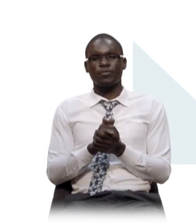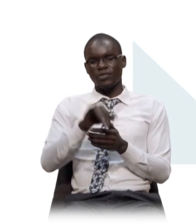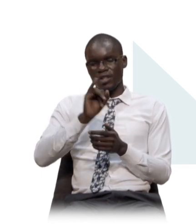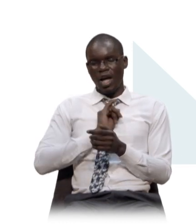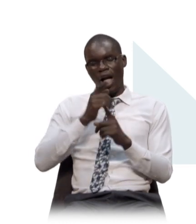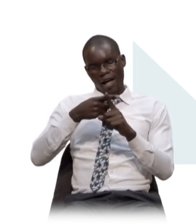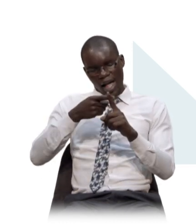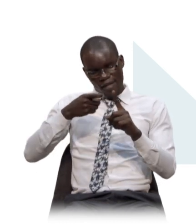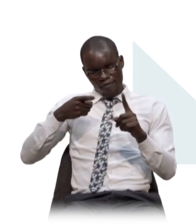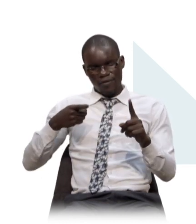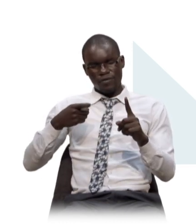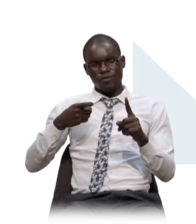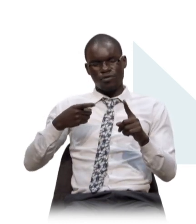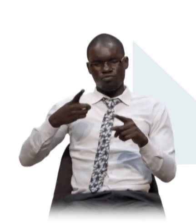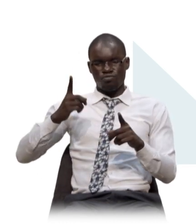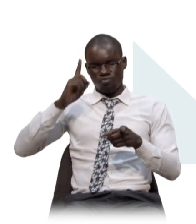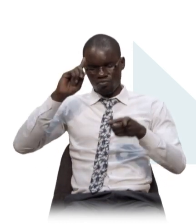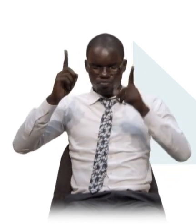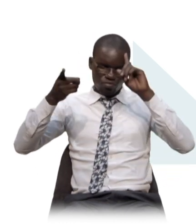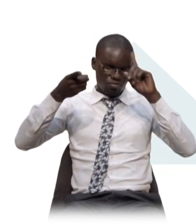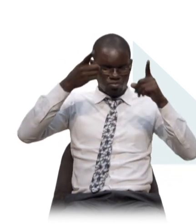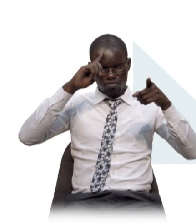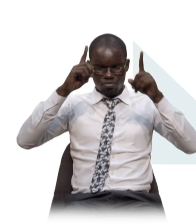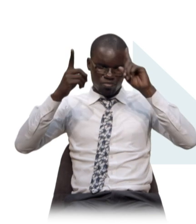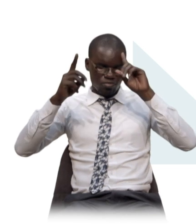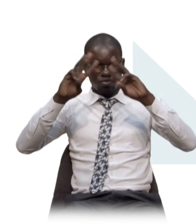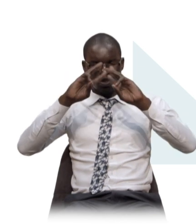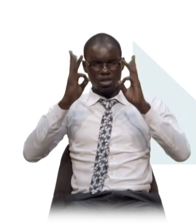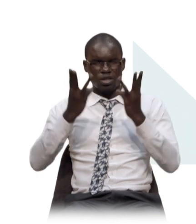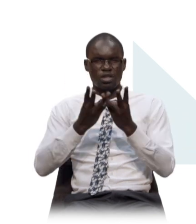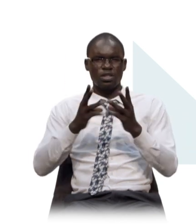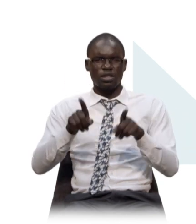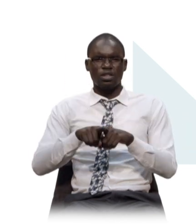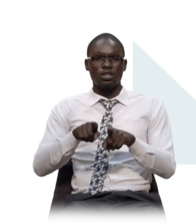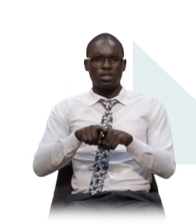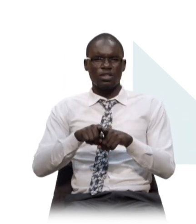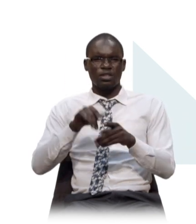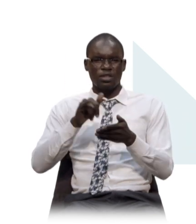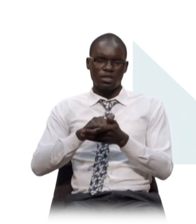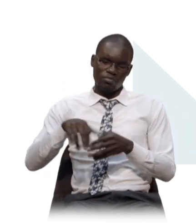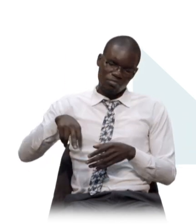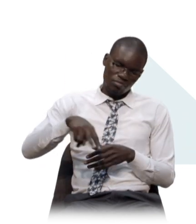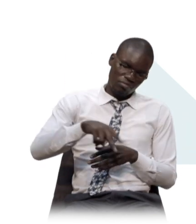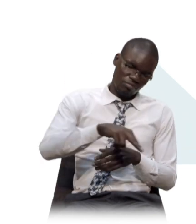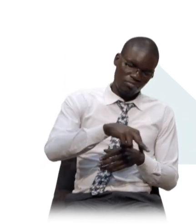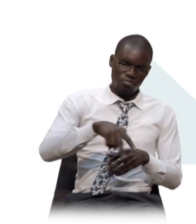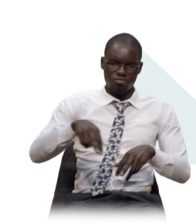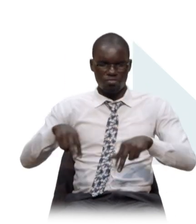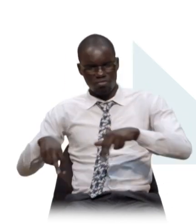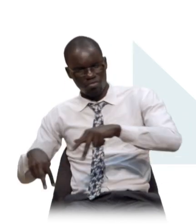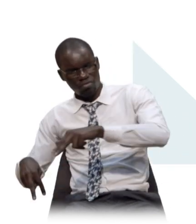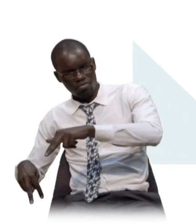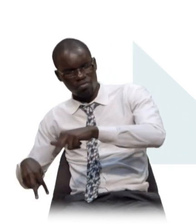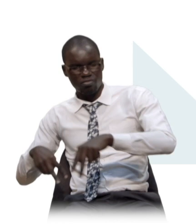"Natoka katika kuzunguka zunguka duniani na katika kutembea huku na